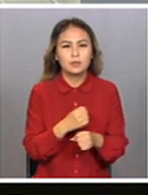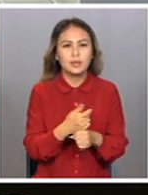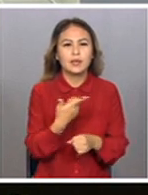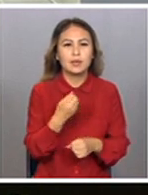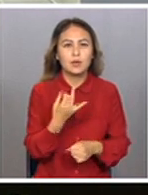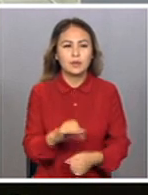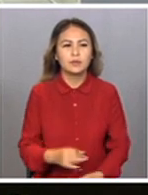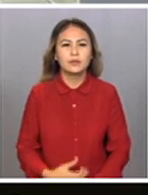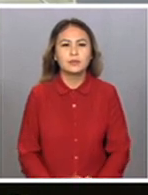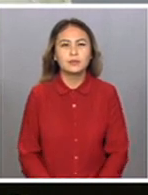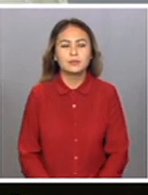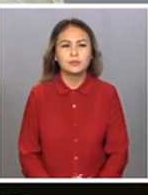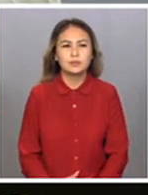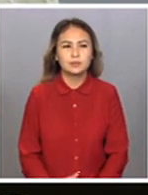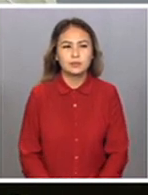поступкам героев.